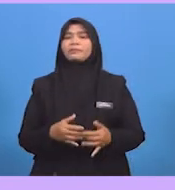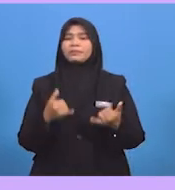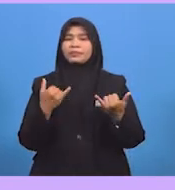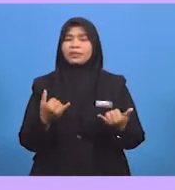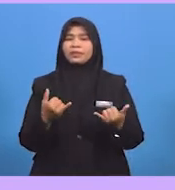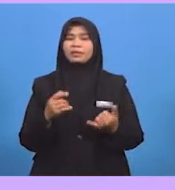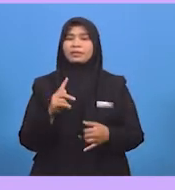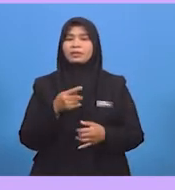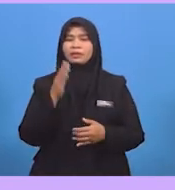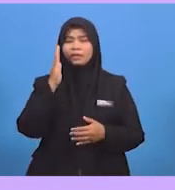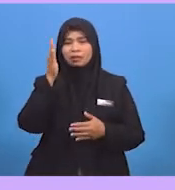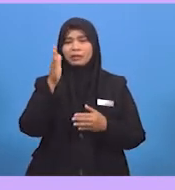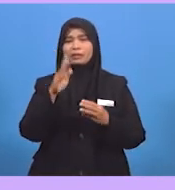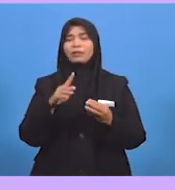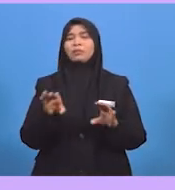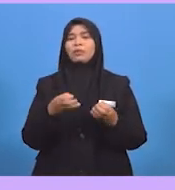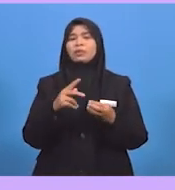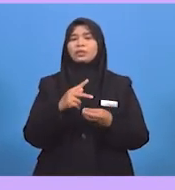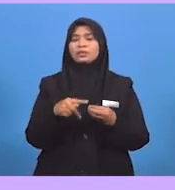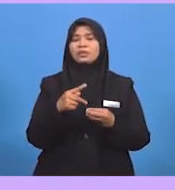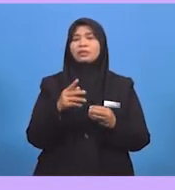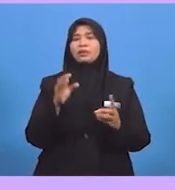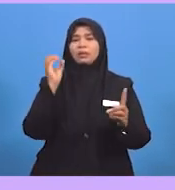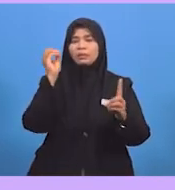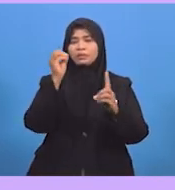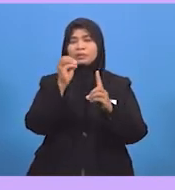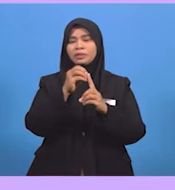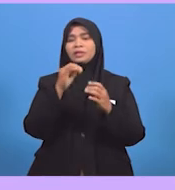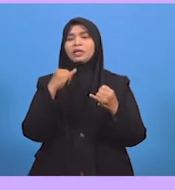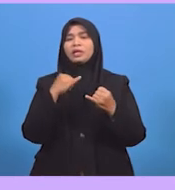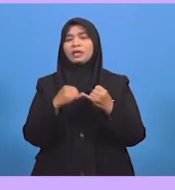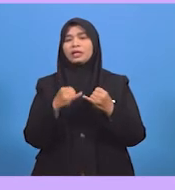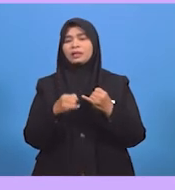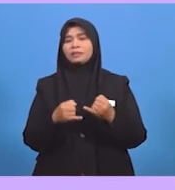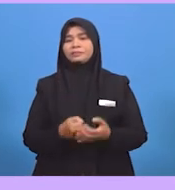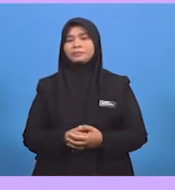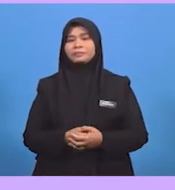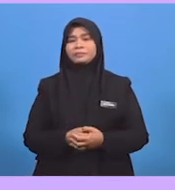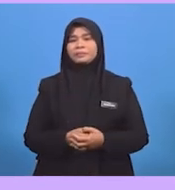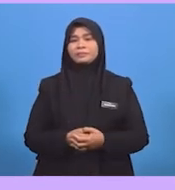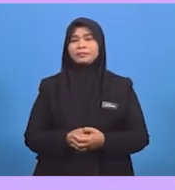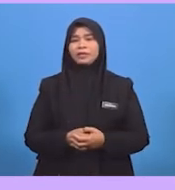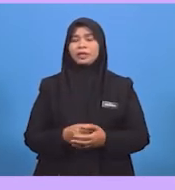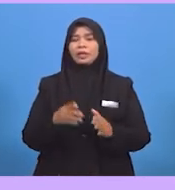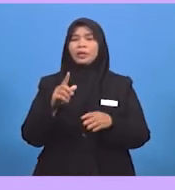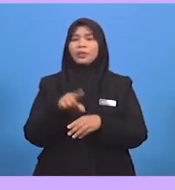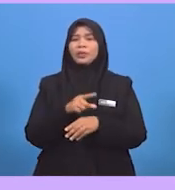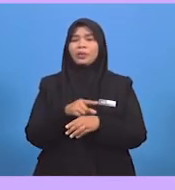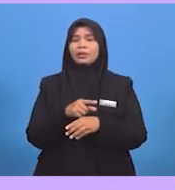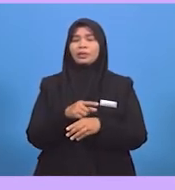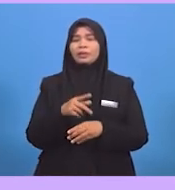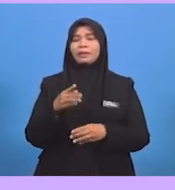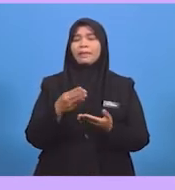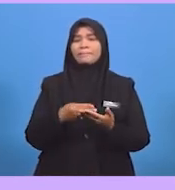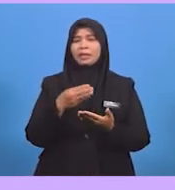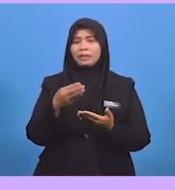Sekarang, kita akan membuat kesimpulan objektif terakhir bagi pembelajaran hari ini. Penggunaan harga belian